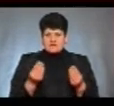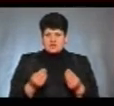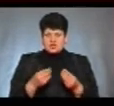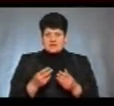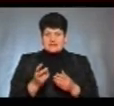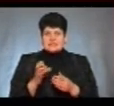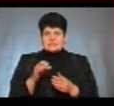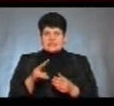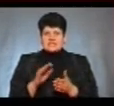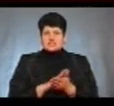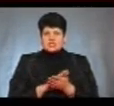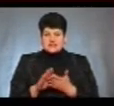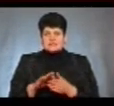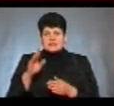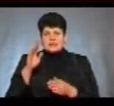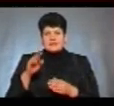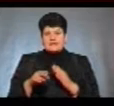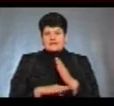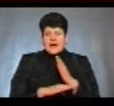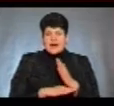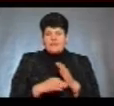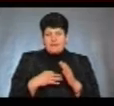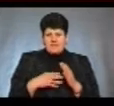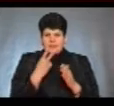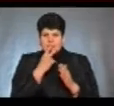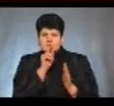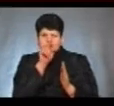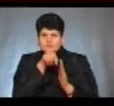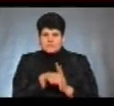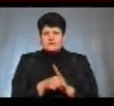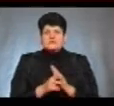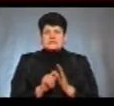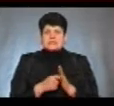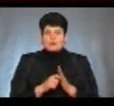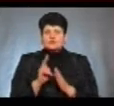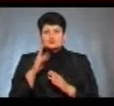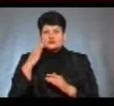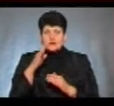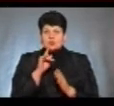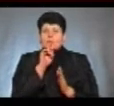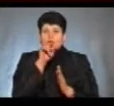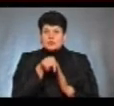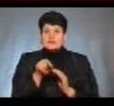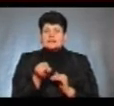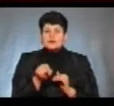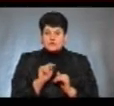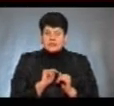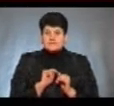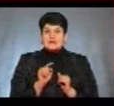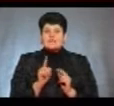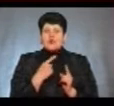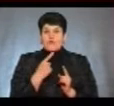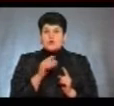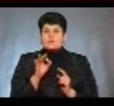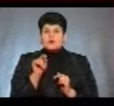що чисте дерево, біле. От втручання в замок сторонніх осіб. І якщо проникли туди, навіть говорить про те, що